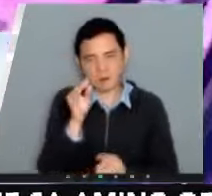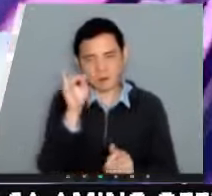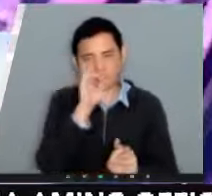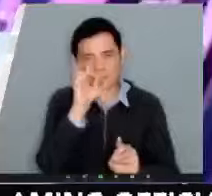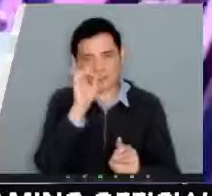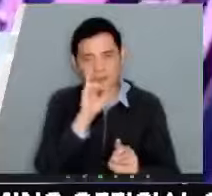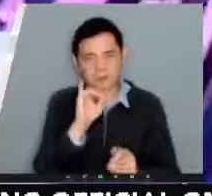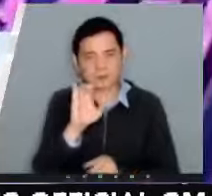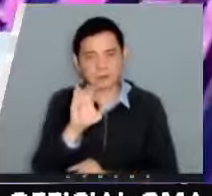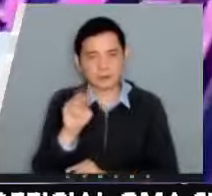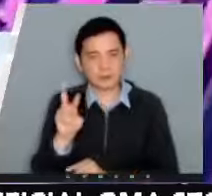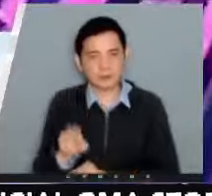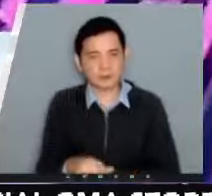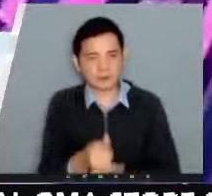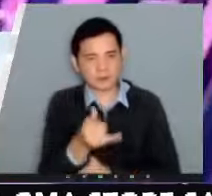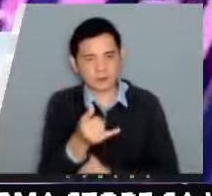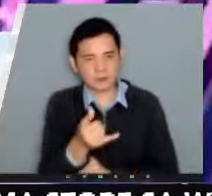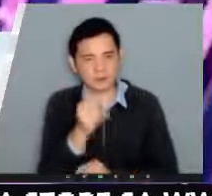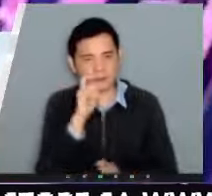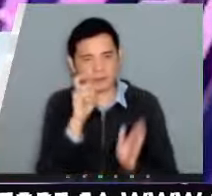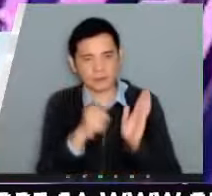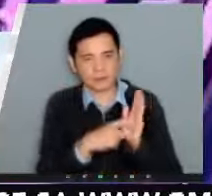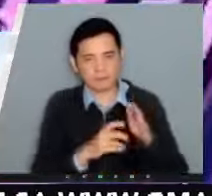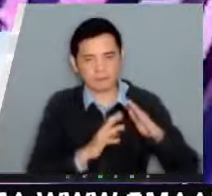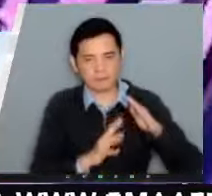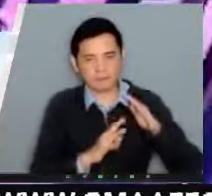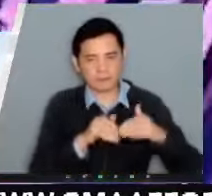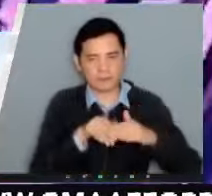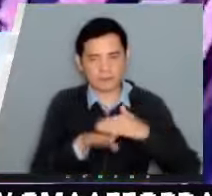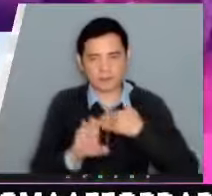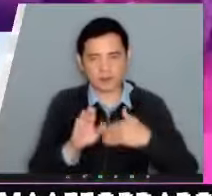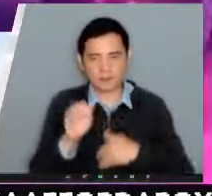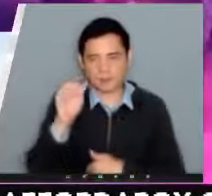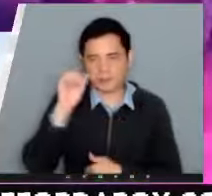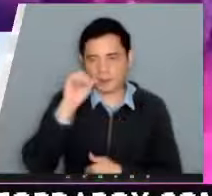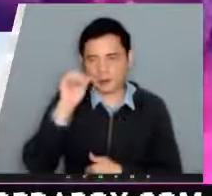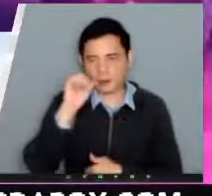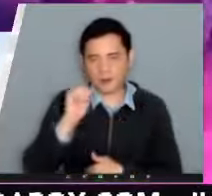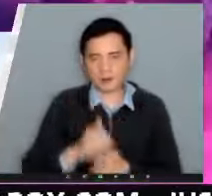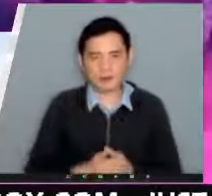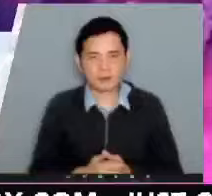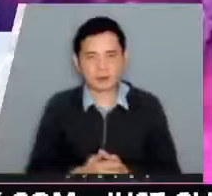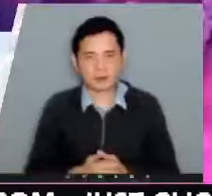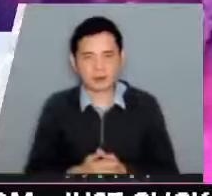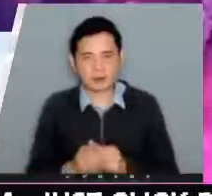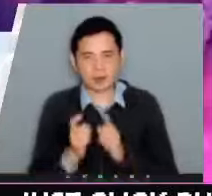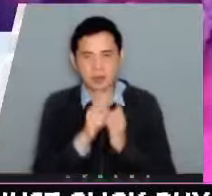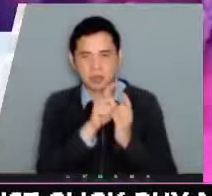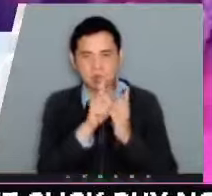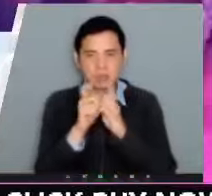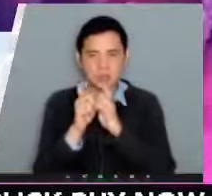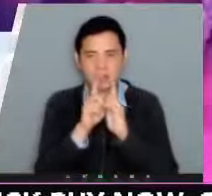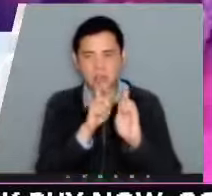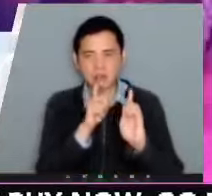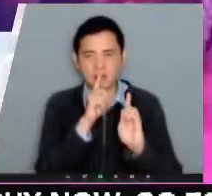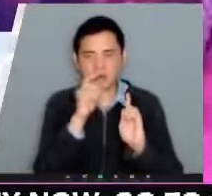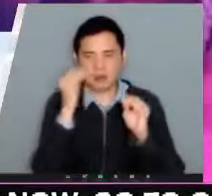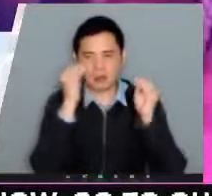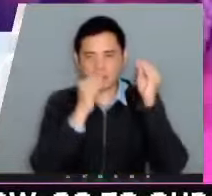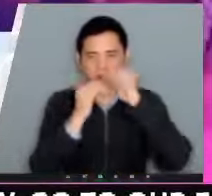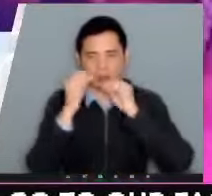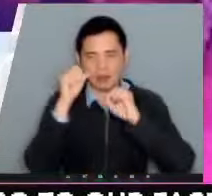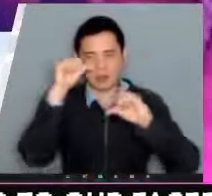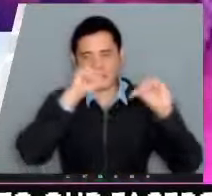biktima at ilan pang customer sa loob ng bar sa bayan ng Pavia. Pansin din na lasing na sila. Ayon sa may-ari ng bar,